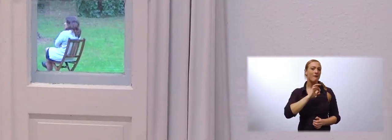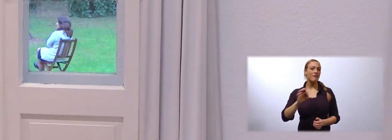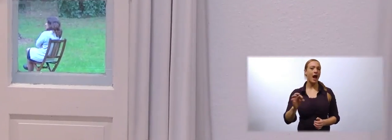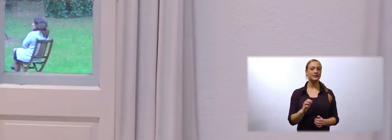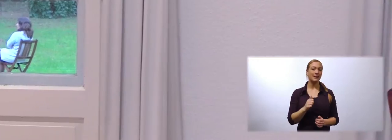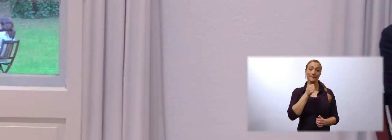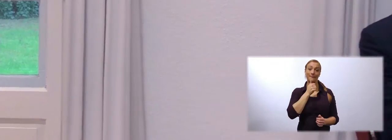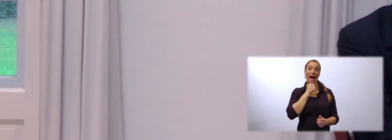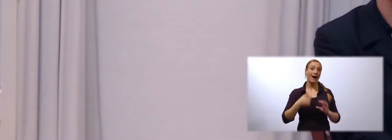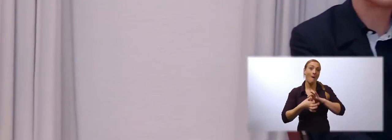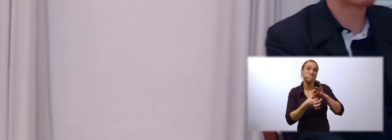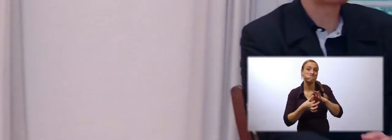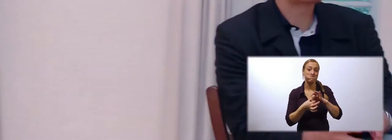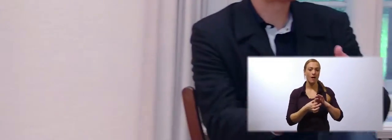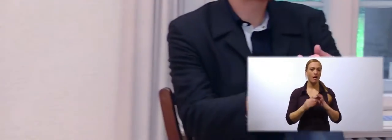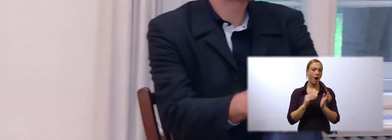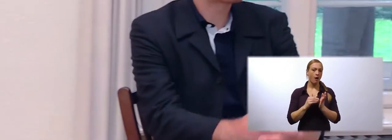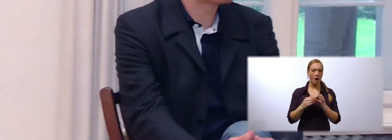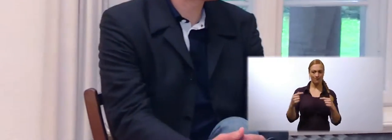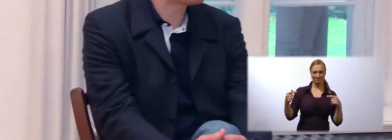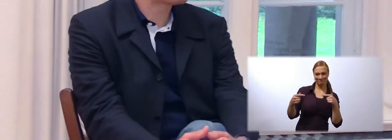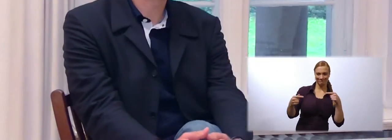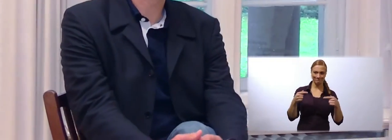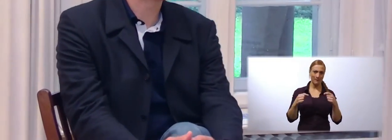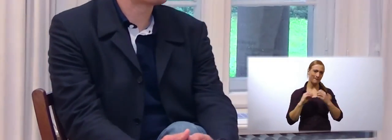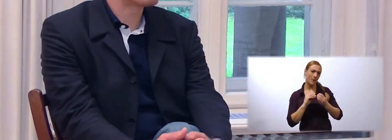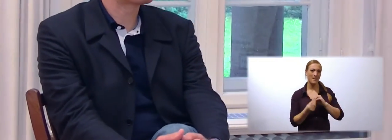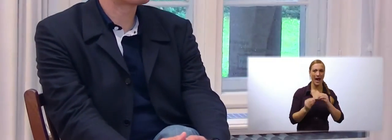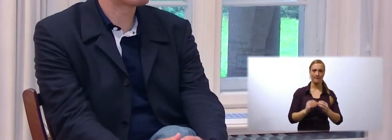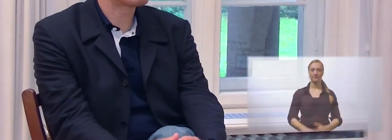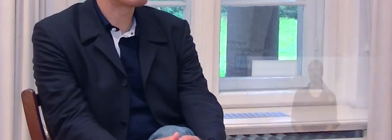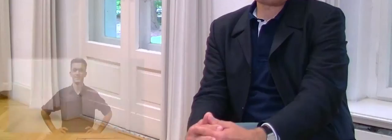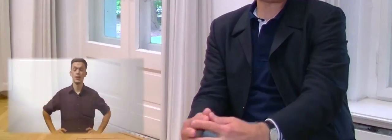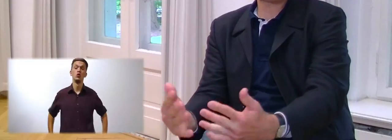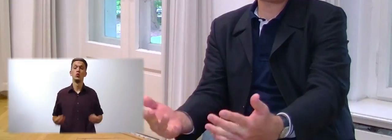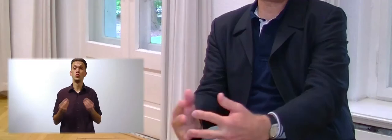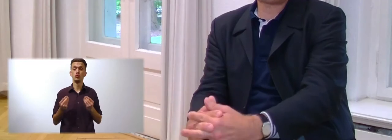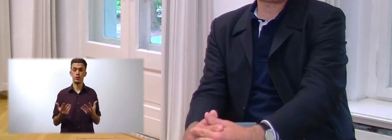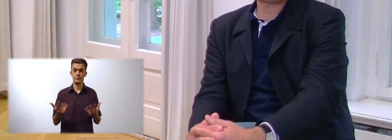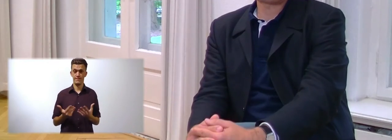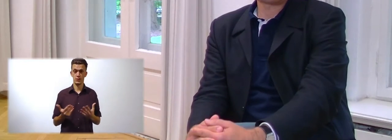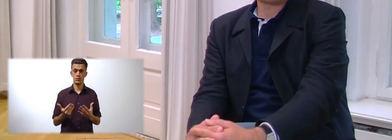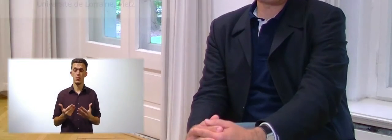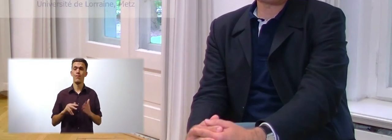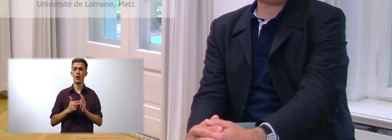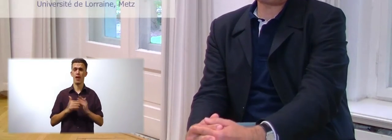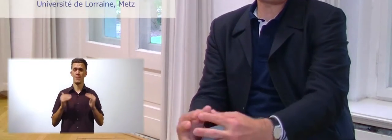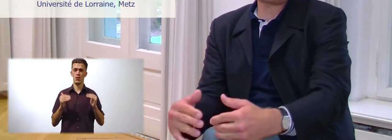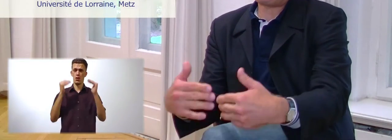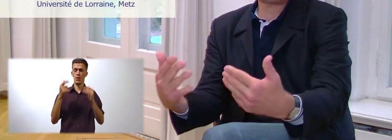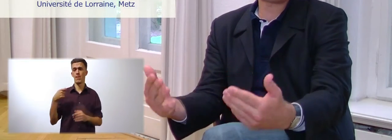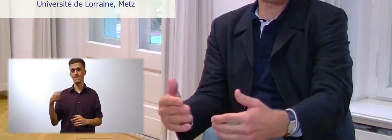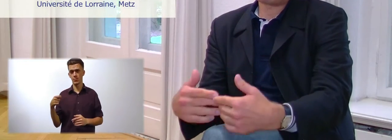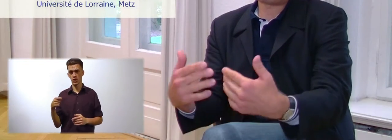gouvernements ont connu une période de tension relative. Man muss allgemein sagen, dass eigentlich